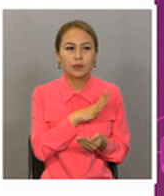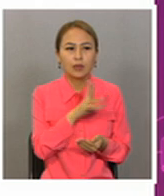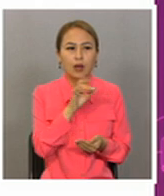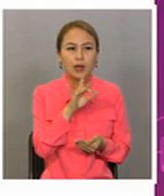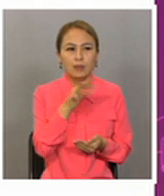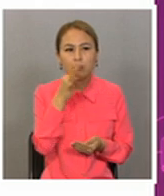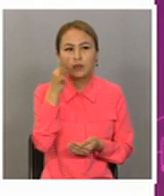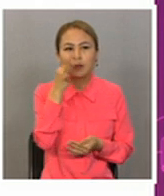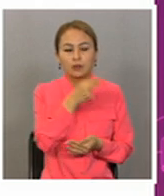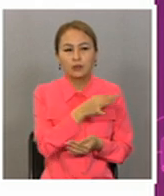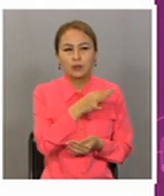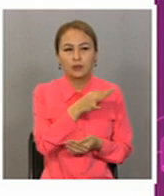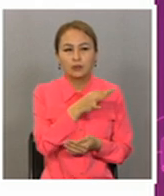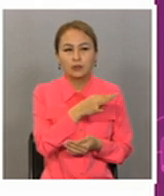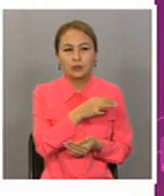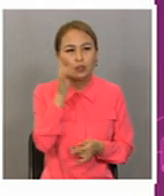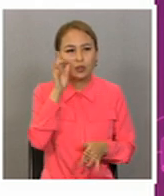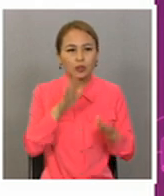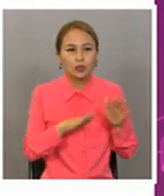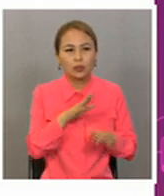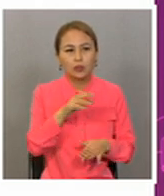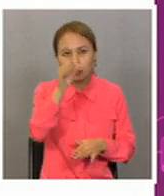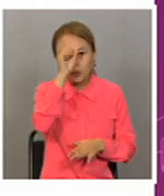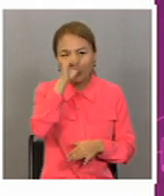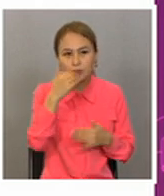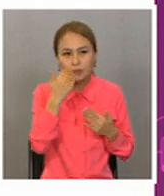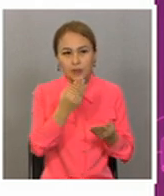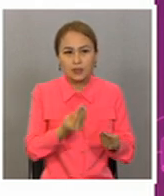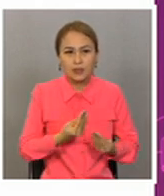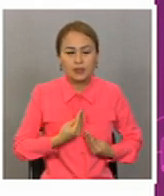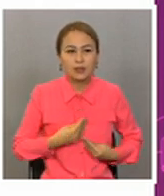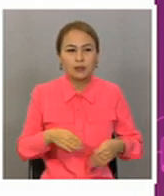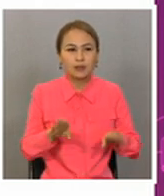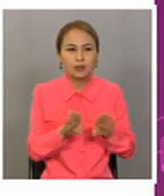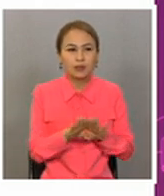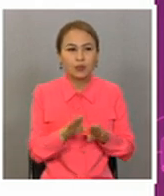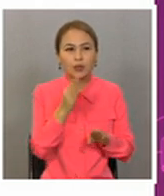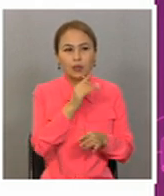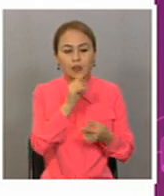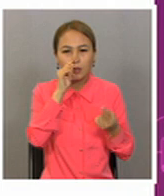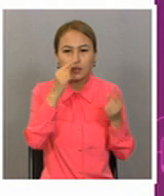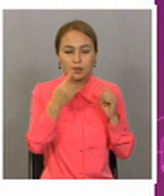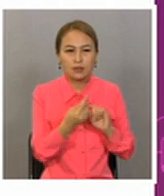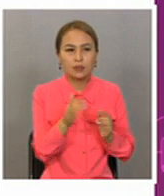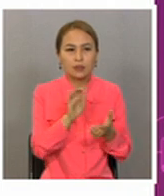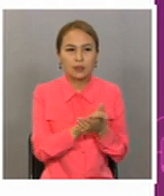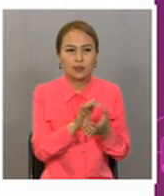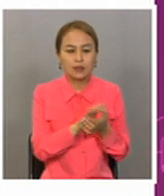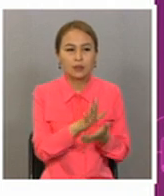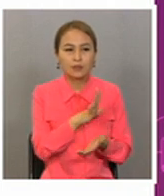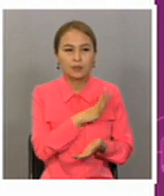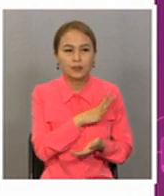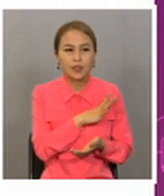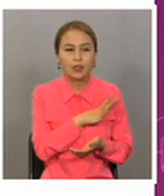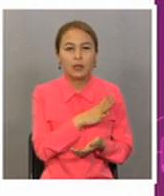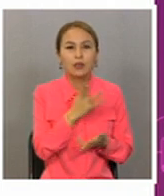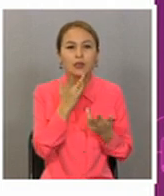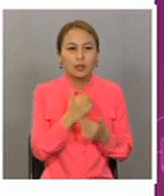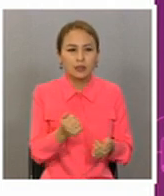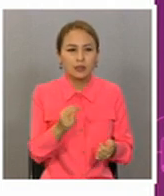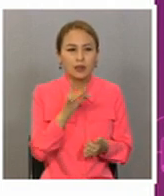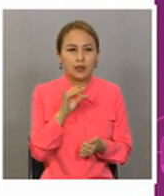айтады екен. Күнәм үшін Құдайдың берген бір сазайыдағы. Оған қарыстаныстары. Рас